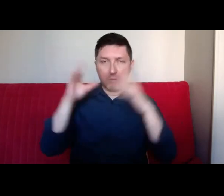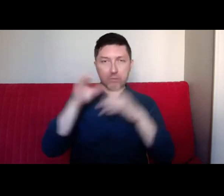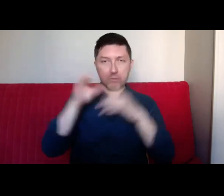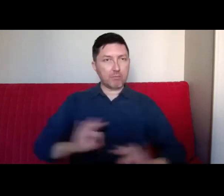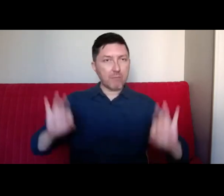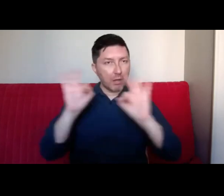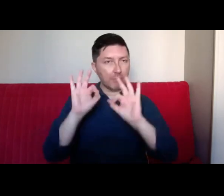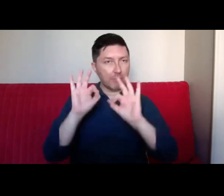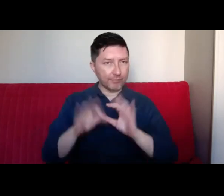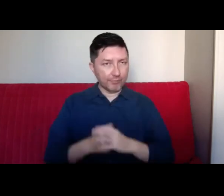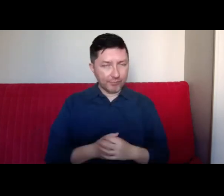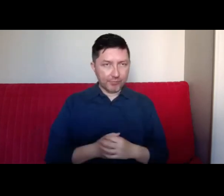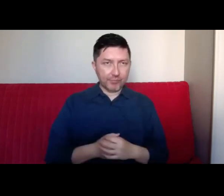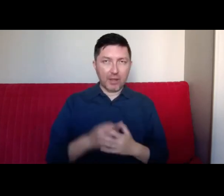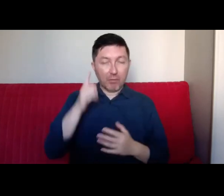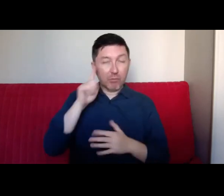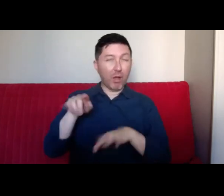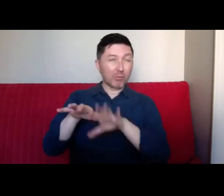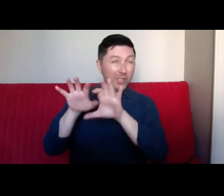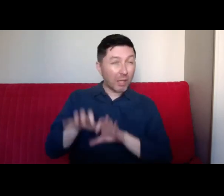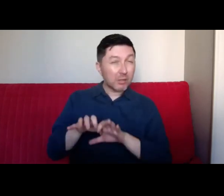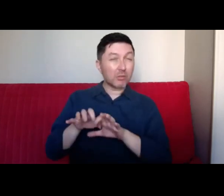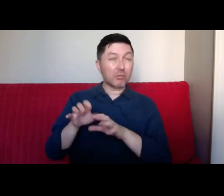Et dans ce cadre,